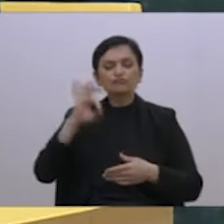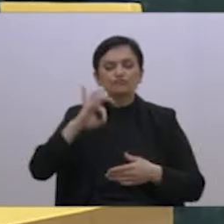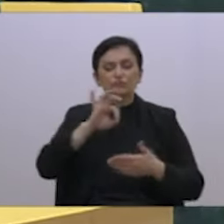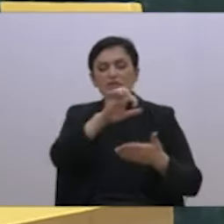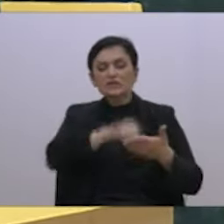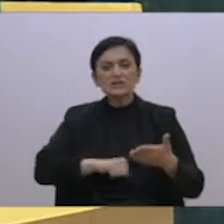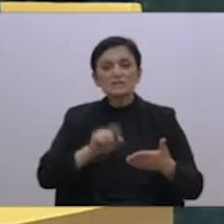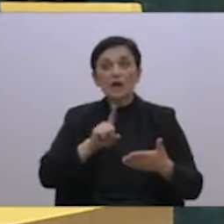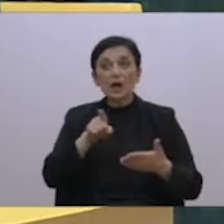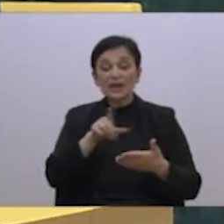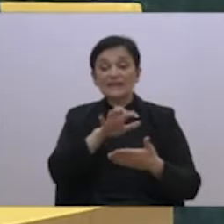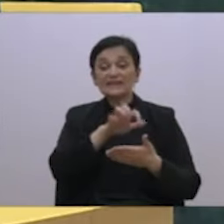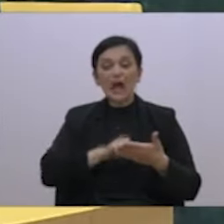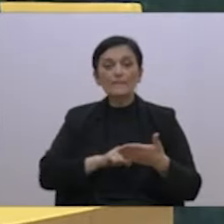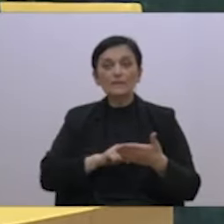ის დაიბეგრება